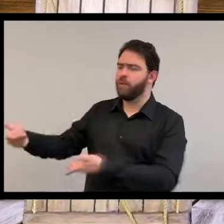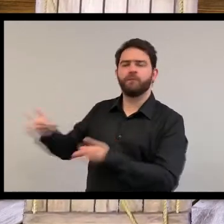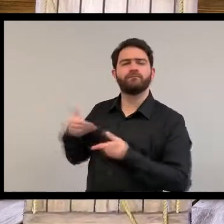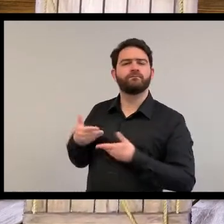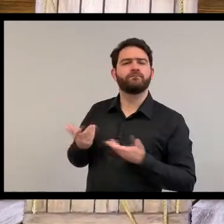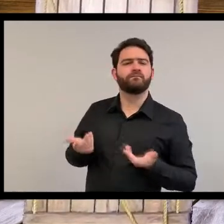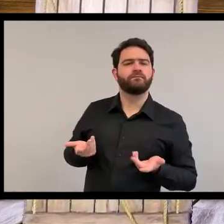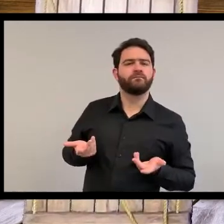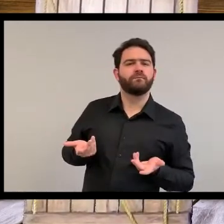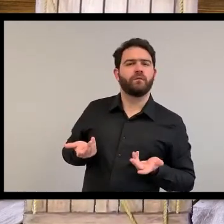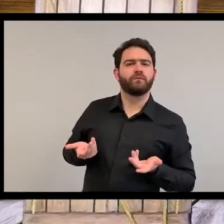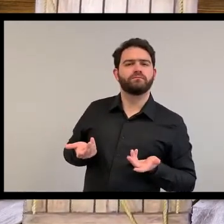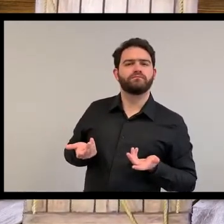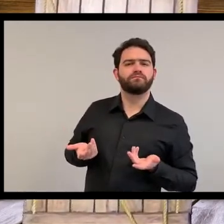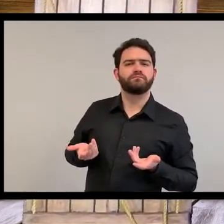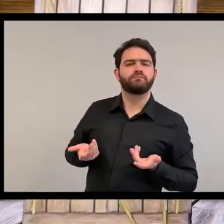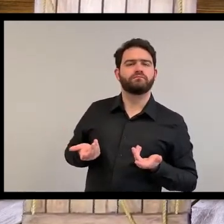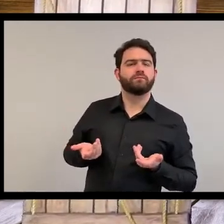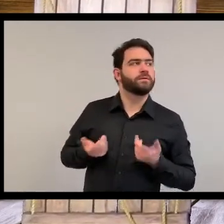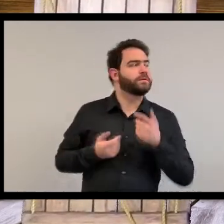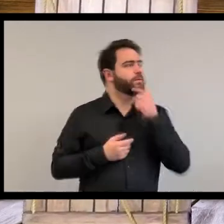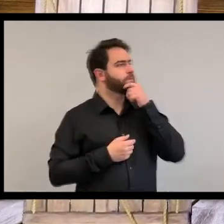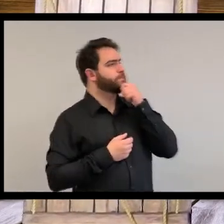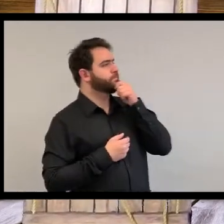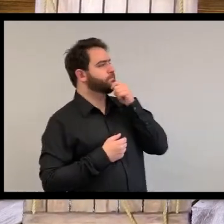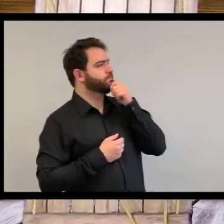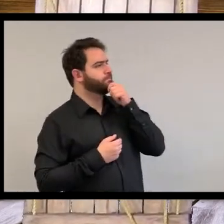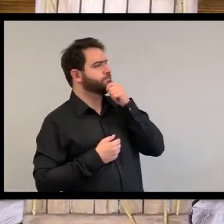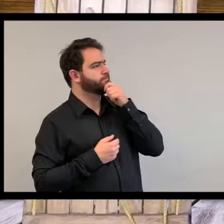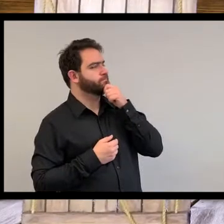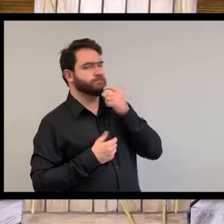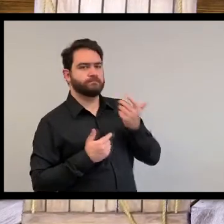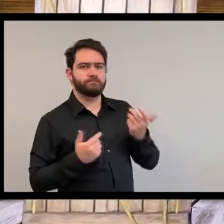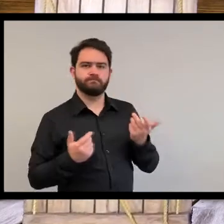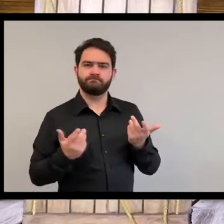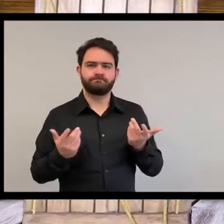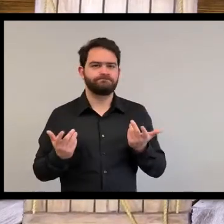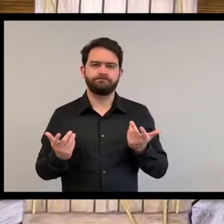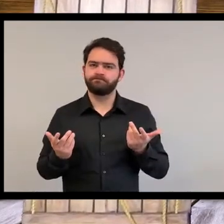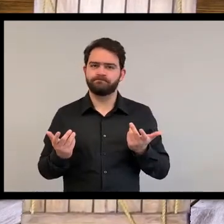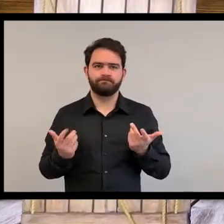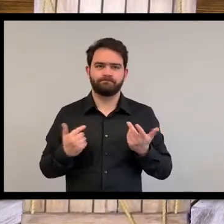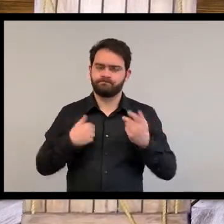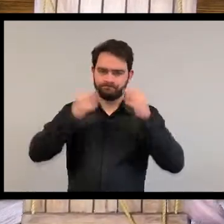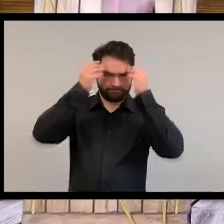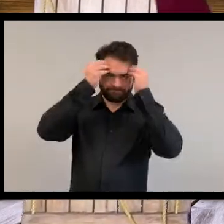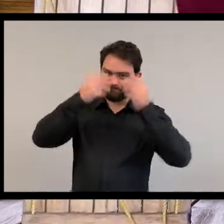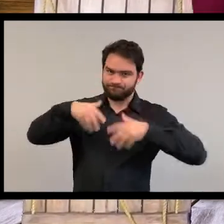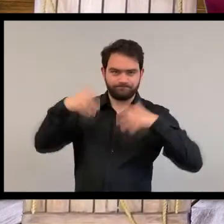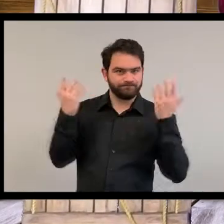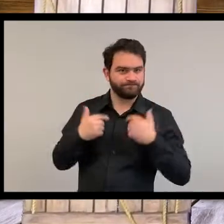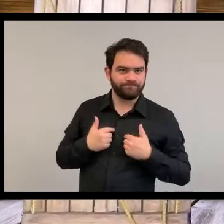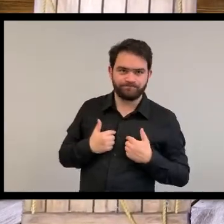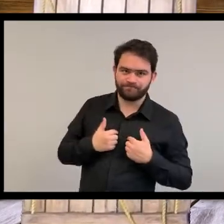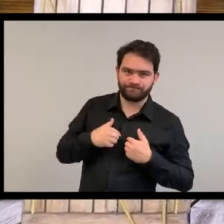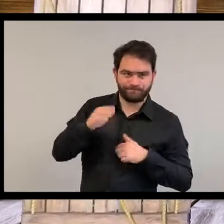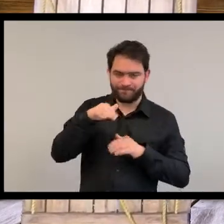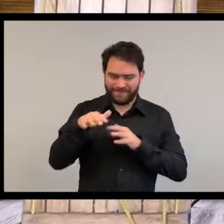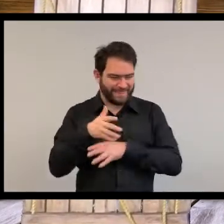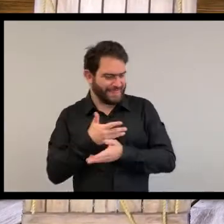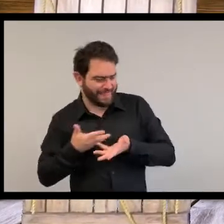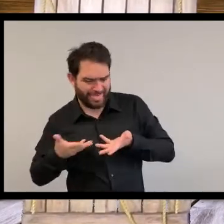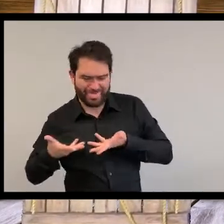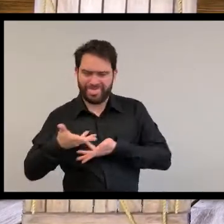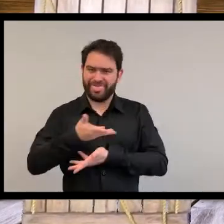Mais, vous le voulez, le toboggan pour l'hiver durant. Que pouvez-vous m'offrir d'autre en échange? Ah, je me dis, mais,